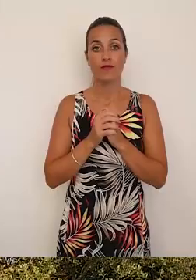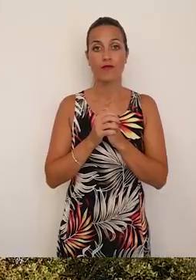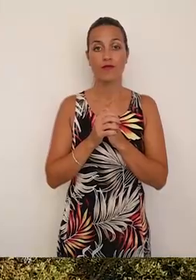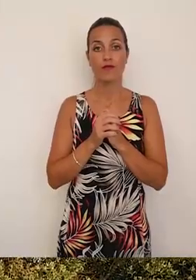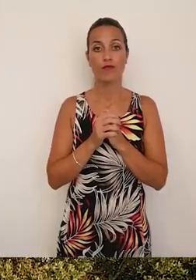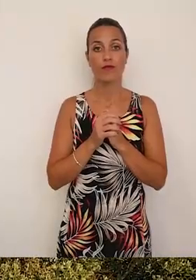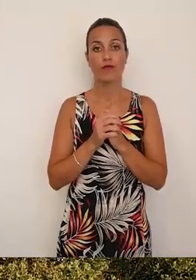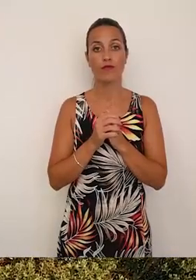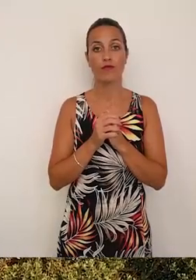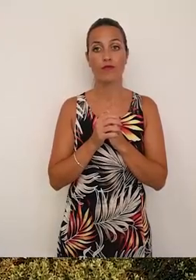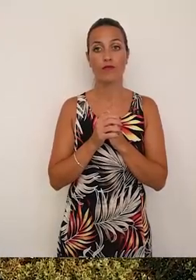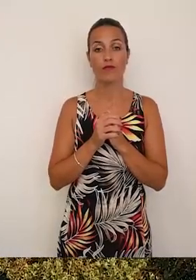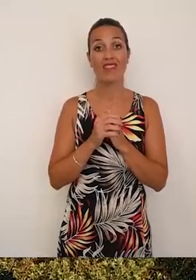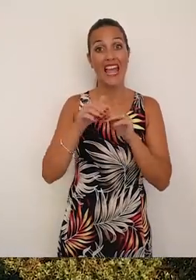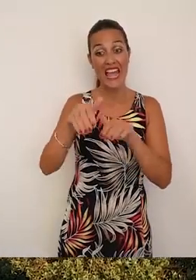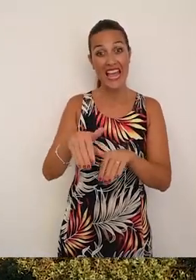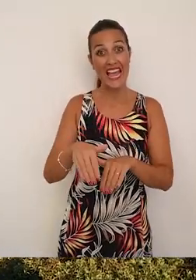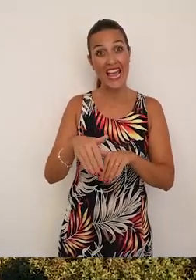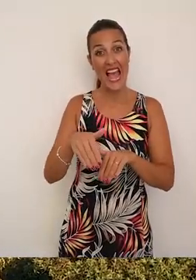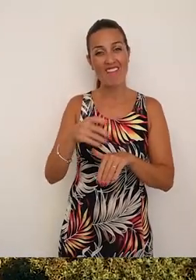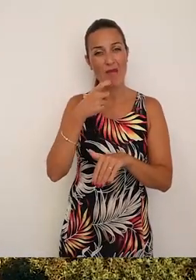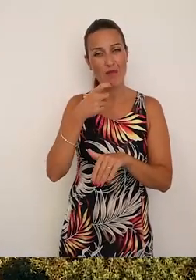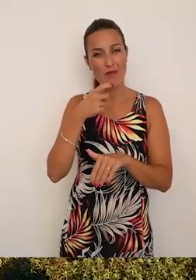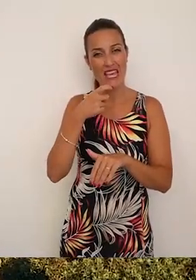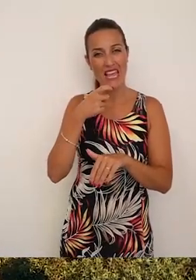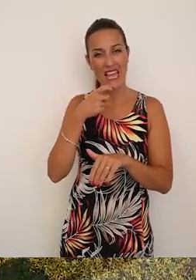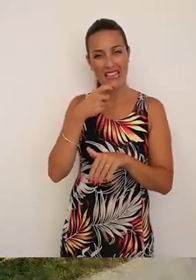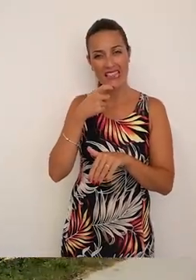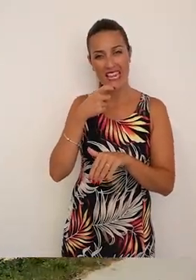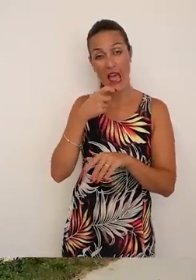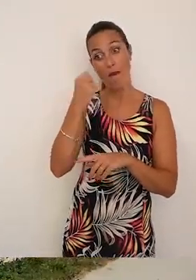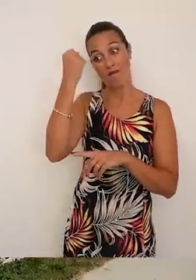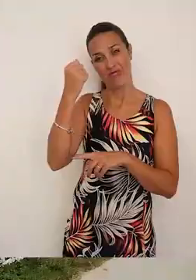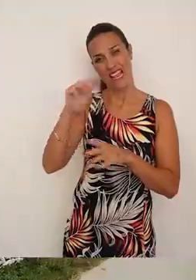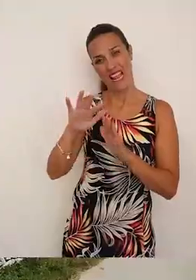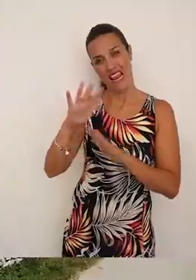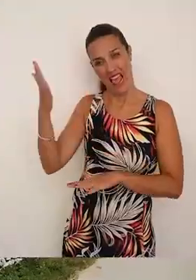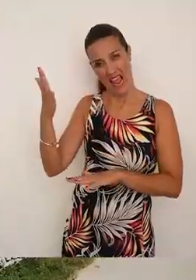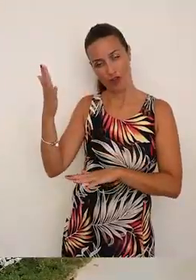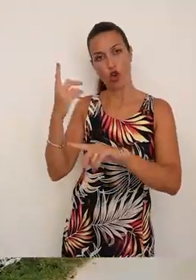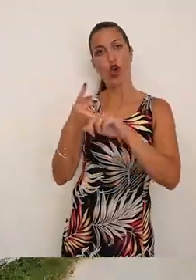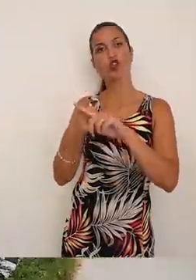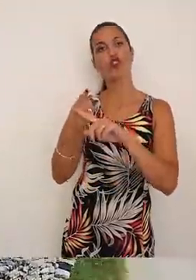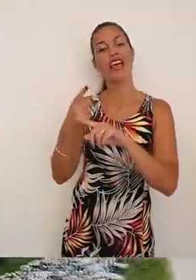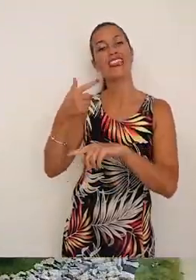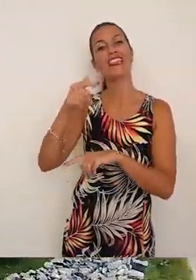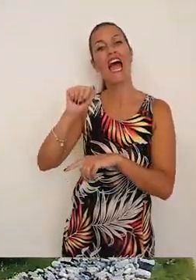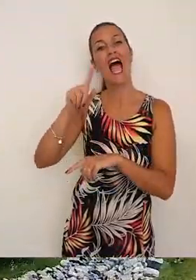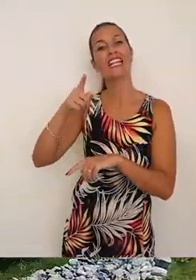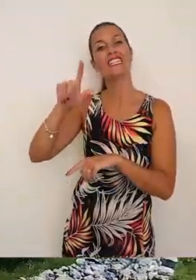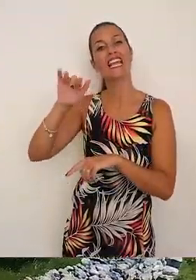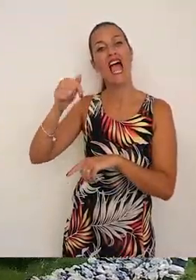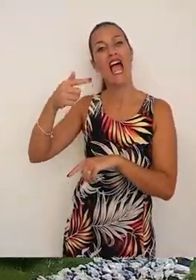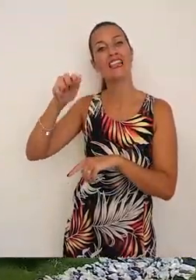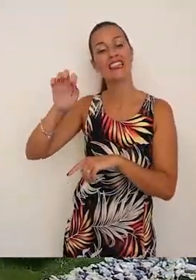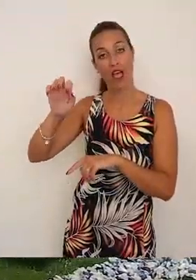Situato nelle vicinanze di alcune cave di pietra, il menhir Croce delle Tagliate è più piccolo rispetto al precedente, raggiungendo i